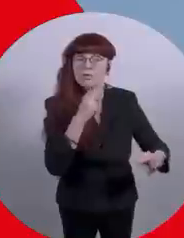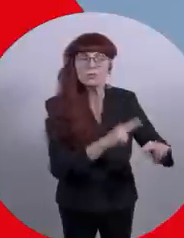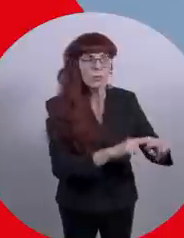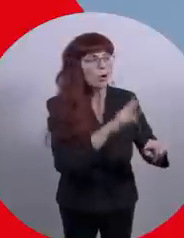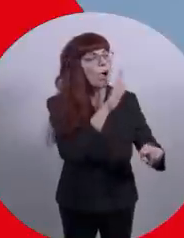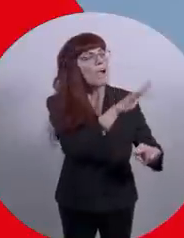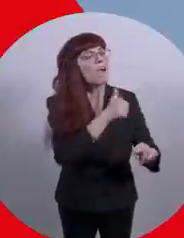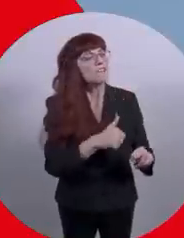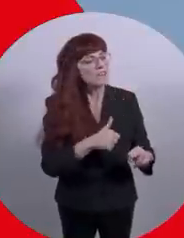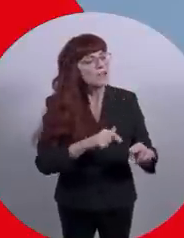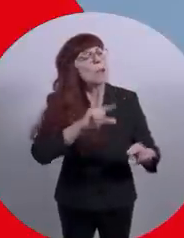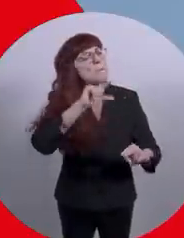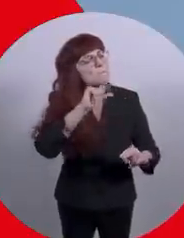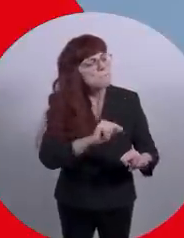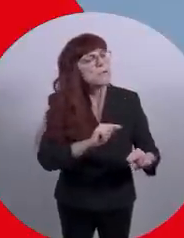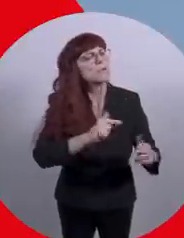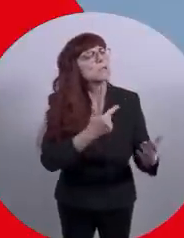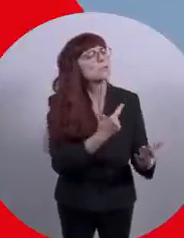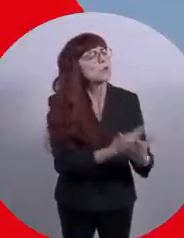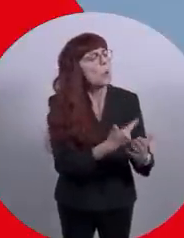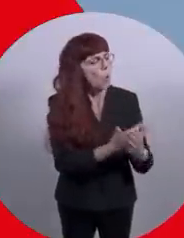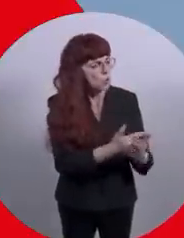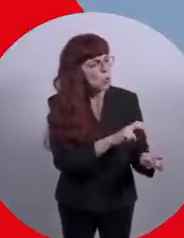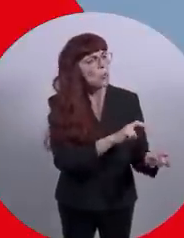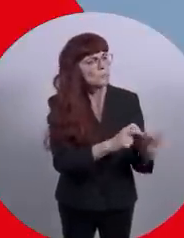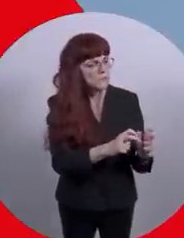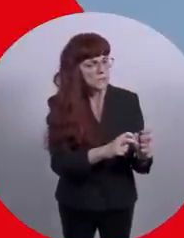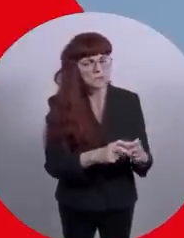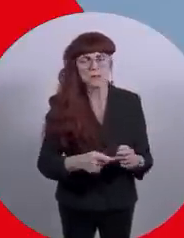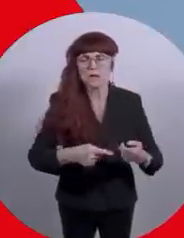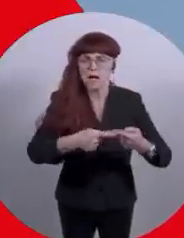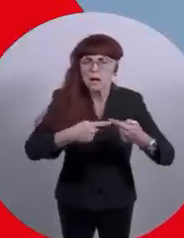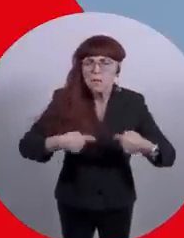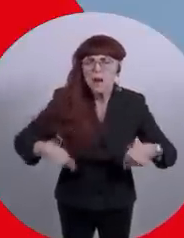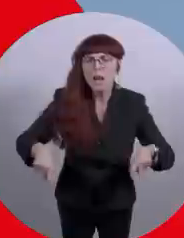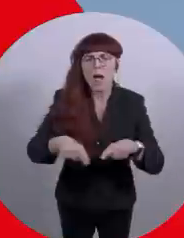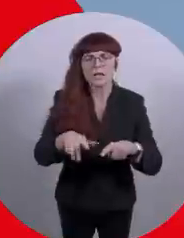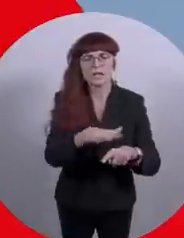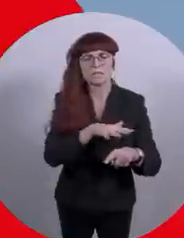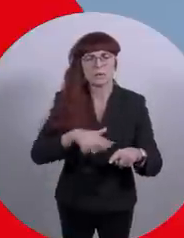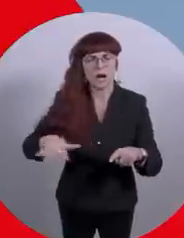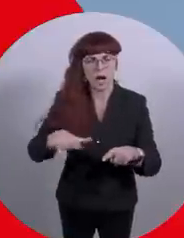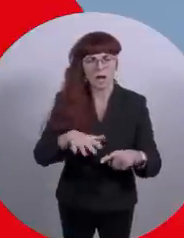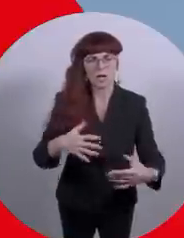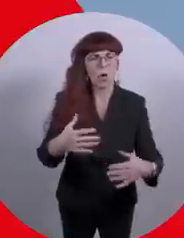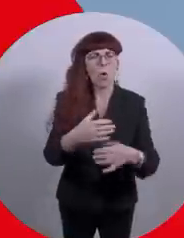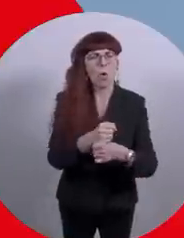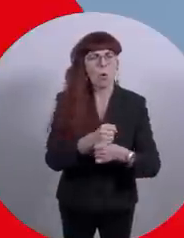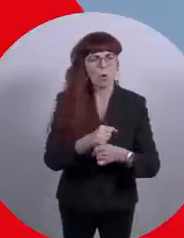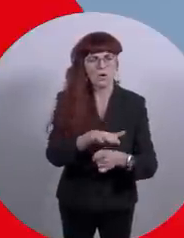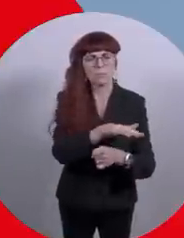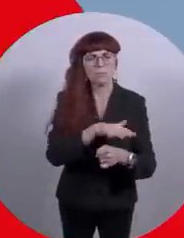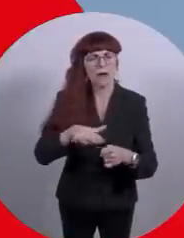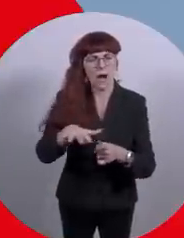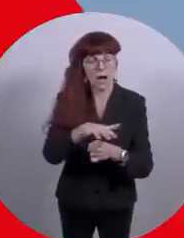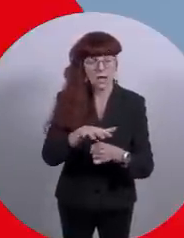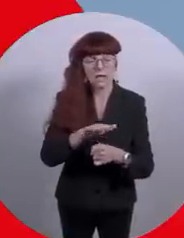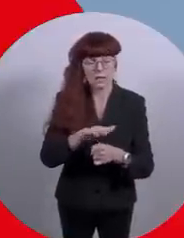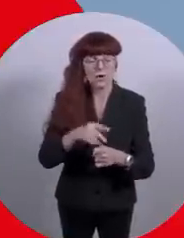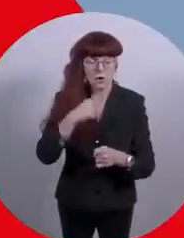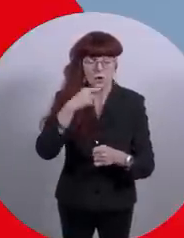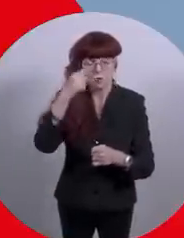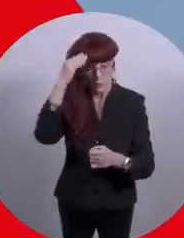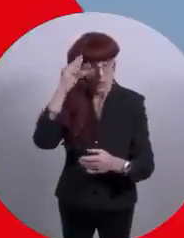Landesbereich den Mindestlohn umsetzen und auch im Holding Bereich wo die Spitäler beheimatet sind und